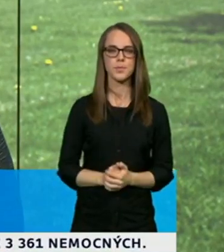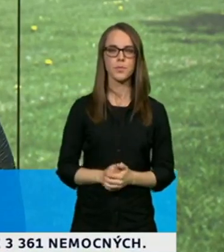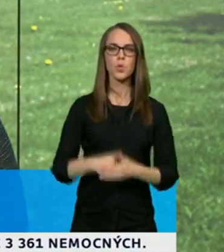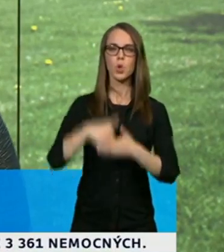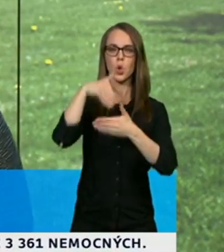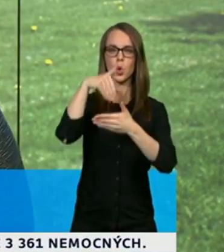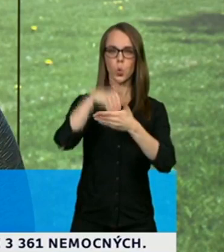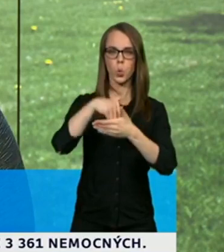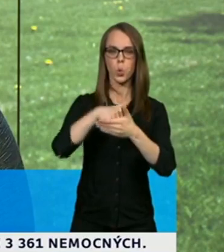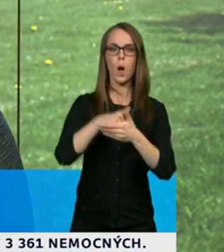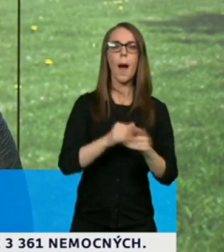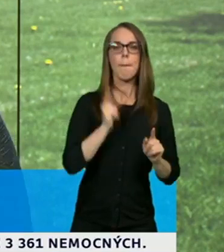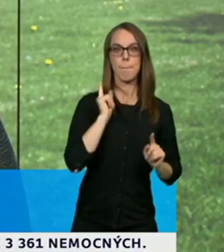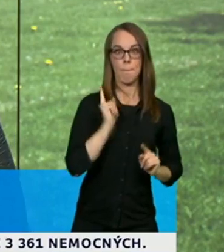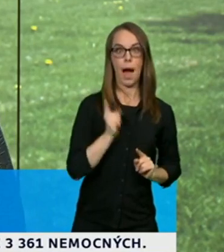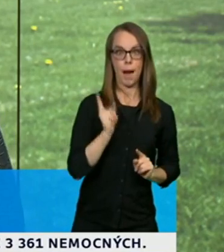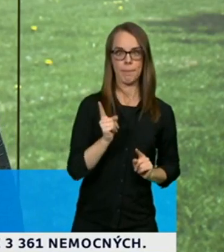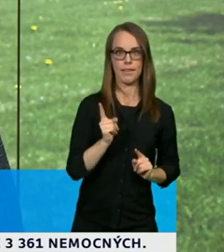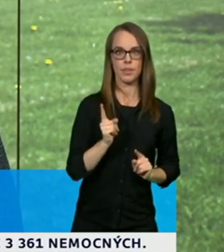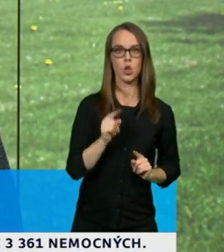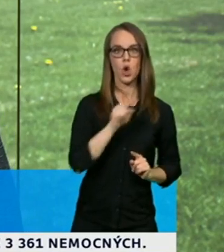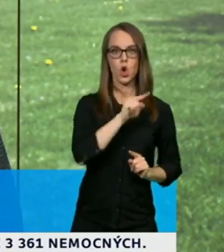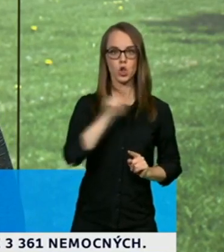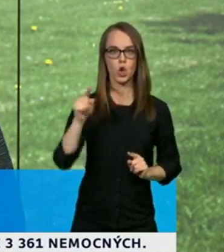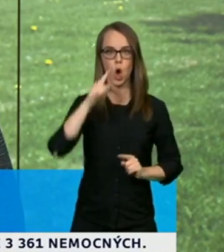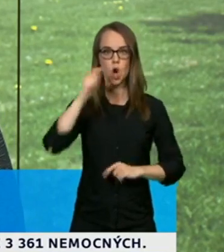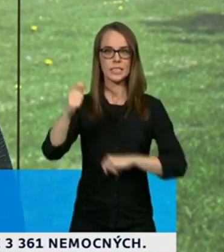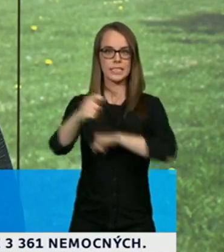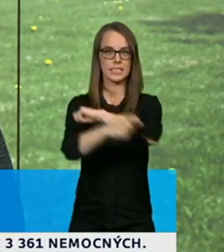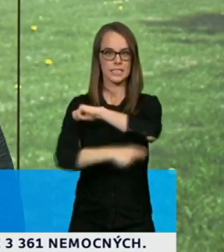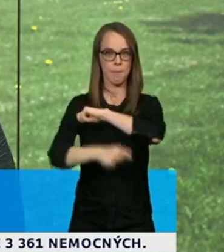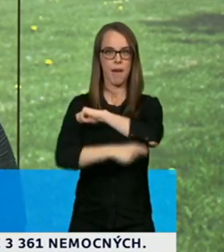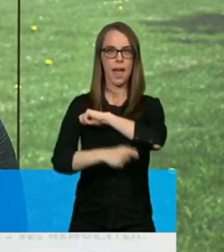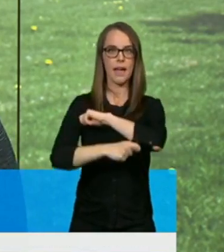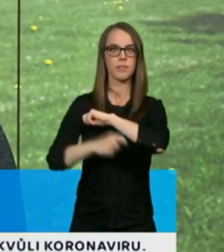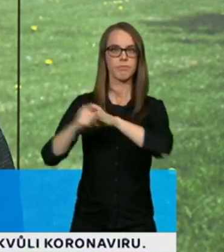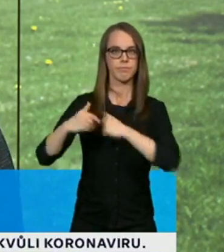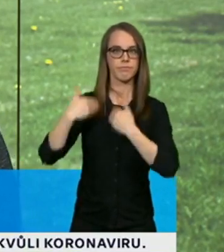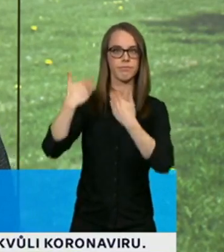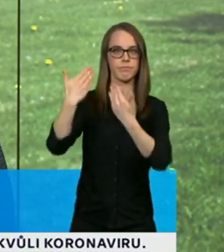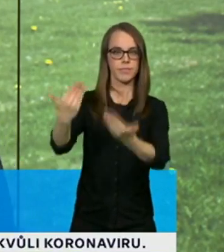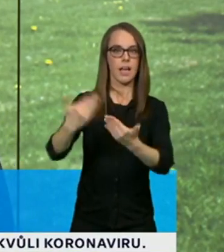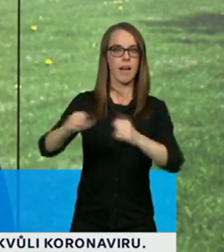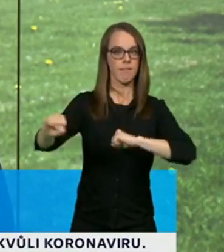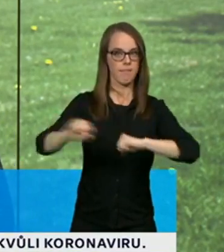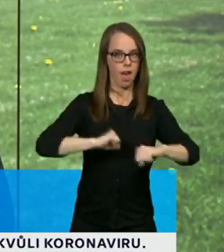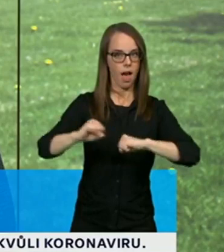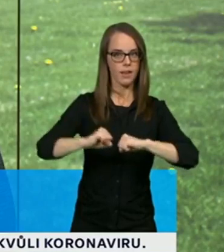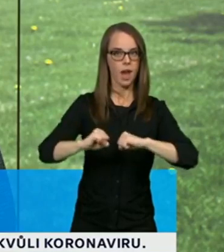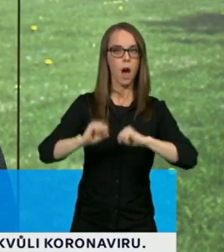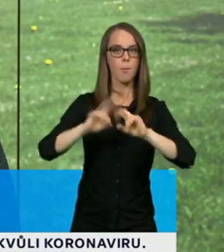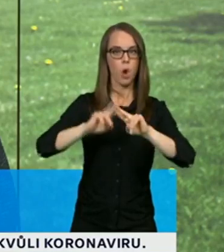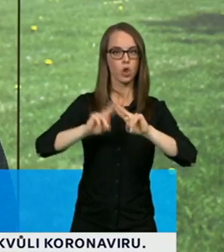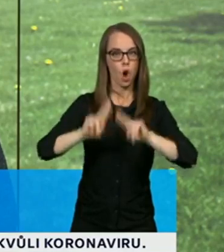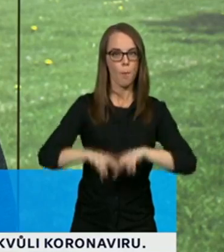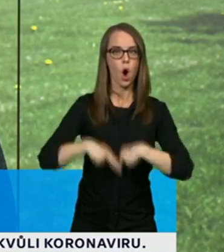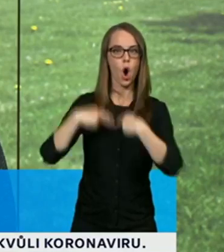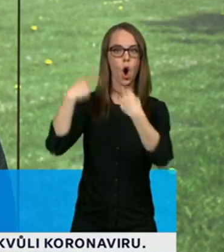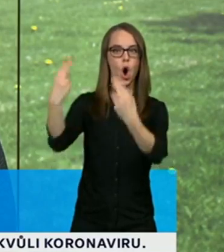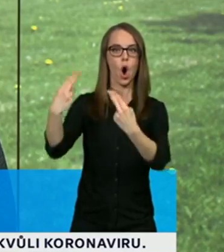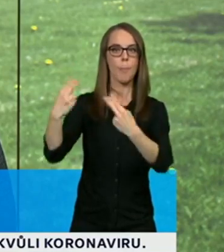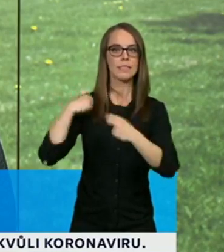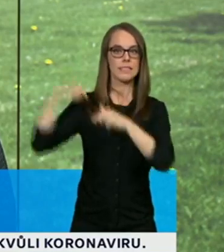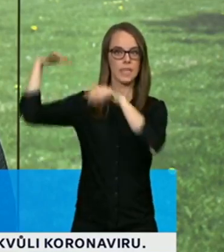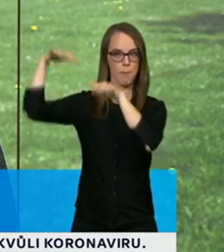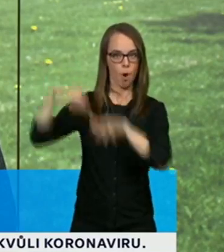že místo by se předkládal do konce srpna na vládu a do konce září poslanecké sněmovně, tak vláda